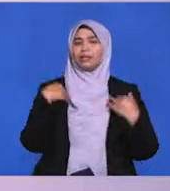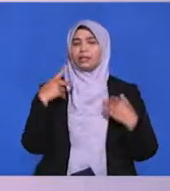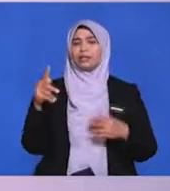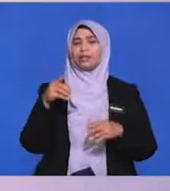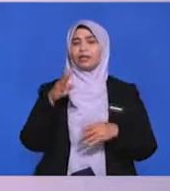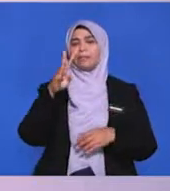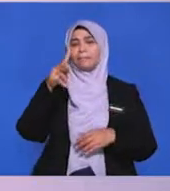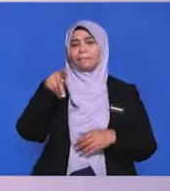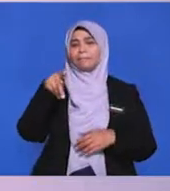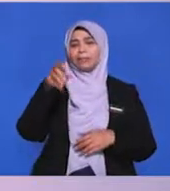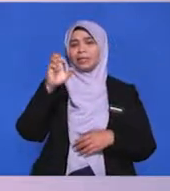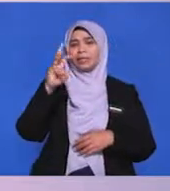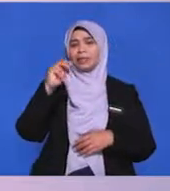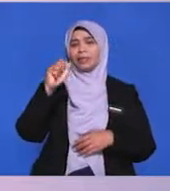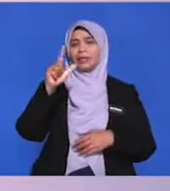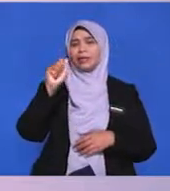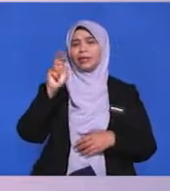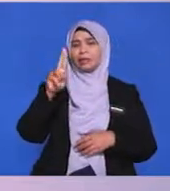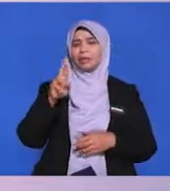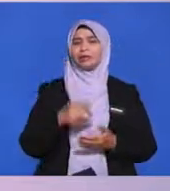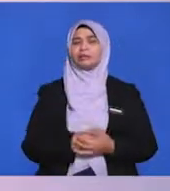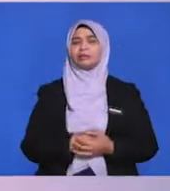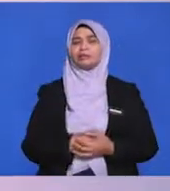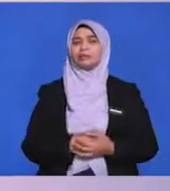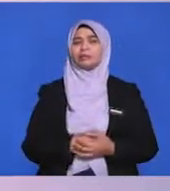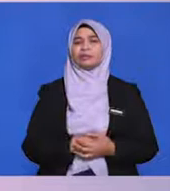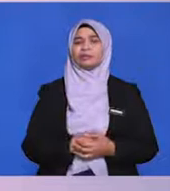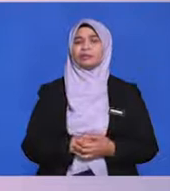C = di peti